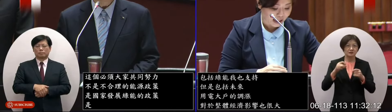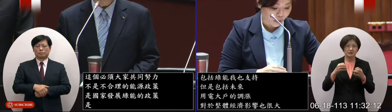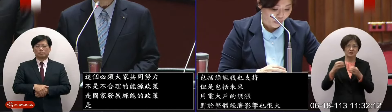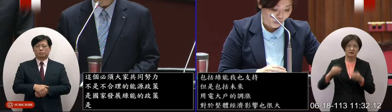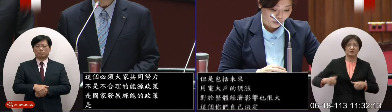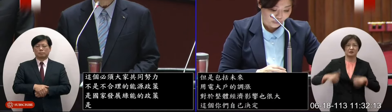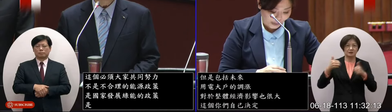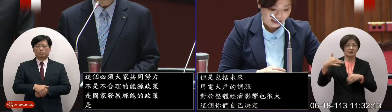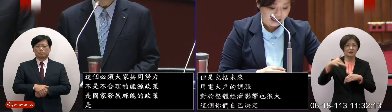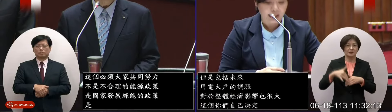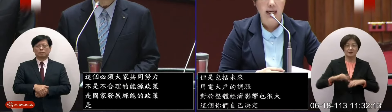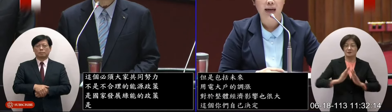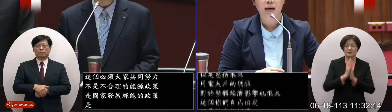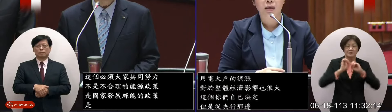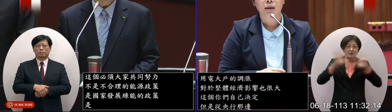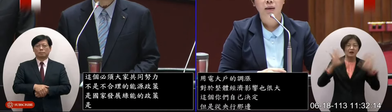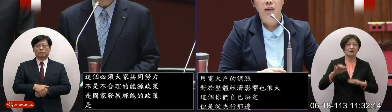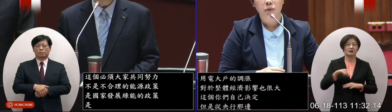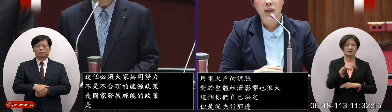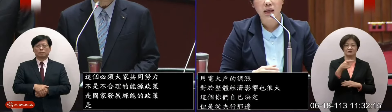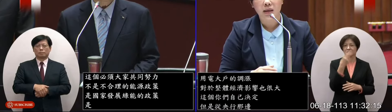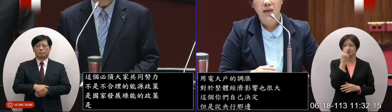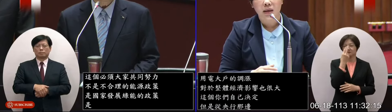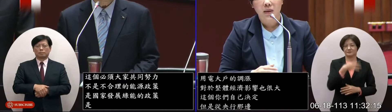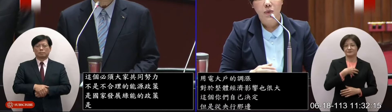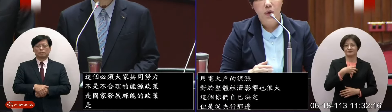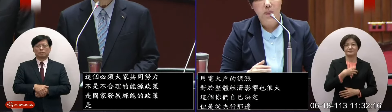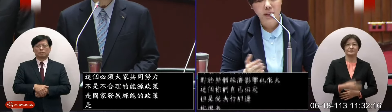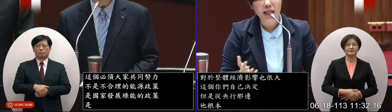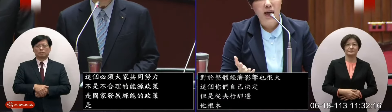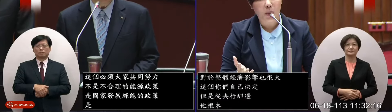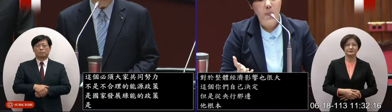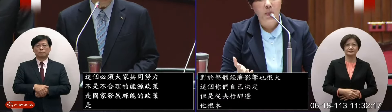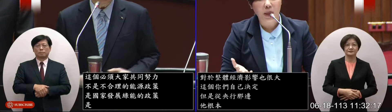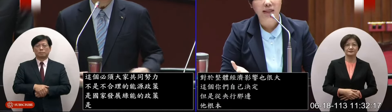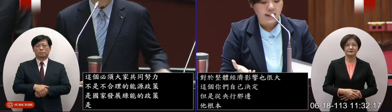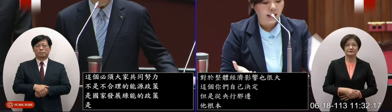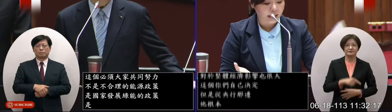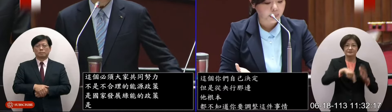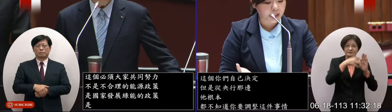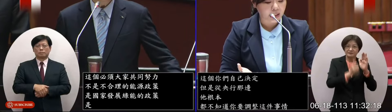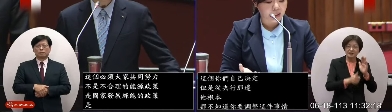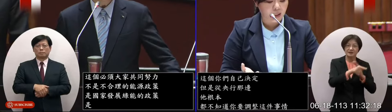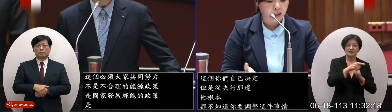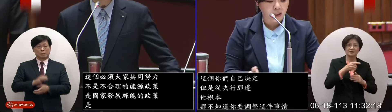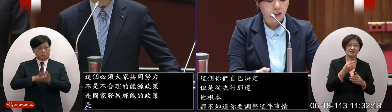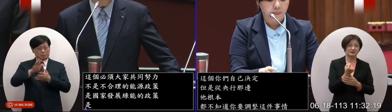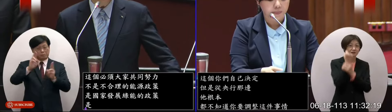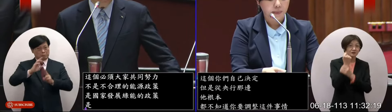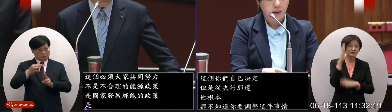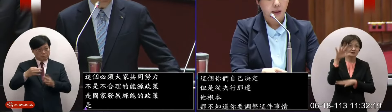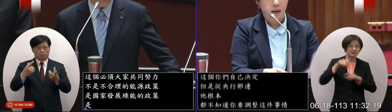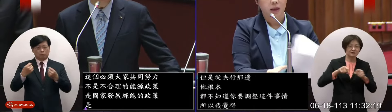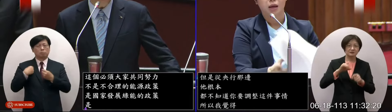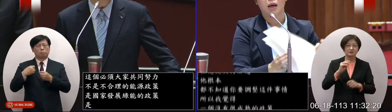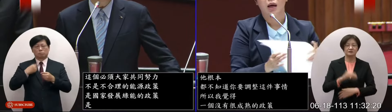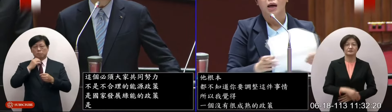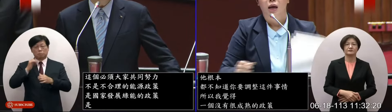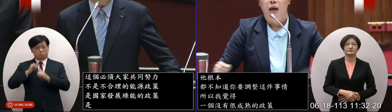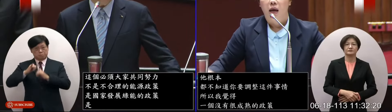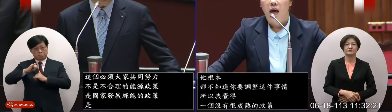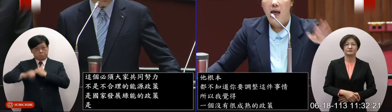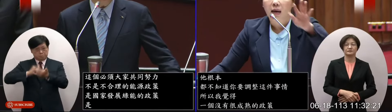非常危险的啦。所以我不知道部院长到底支不支持这样的政策。 未来的电价还是以稳定民